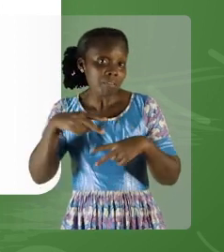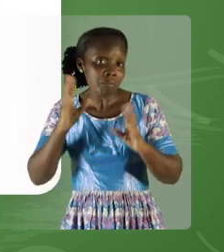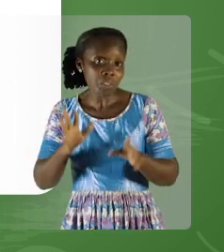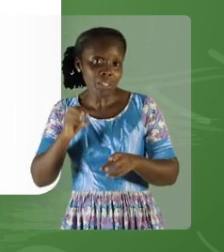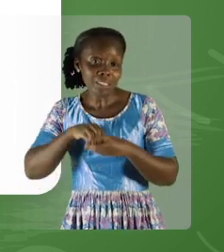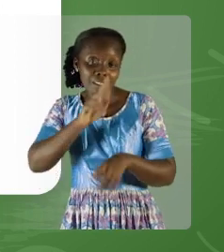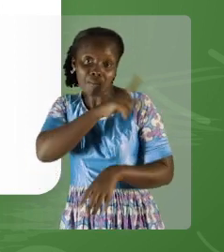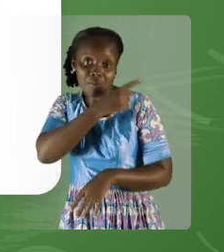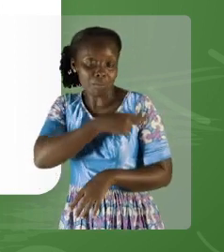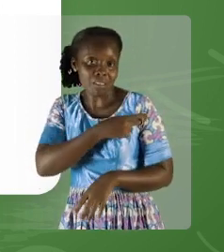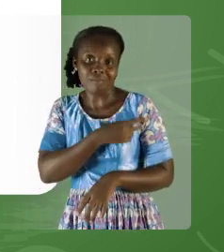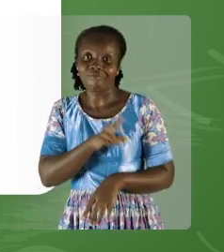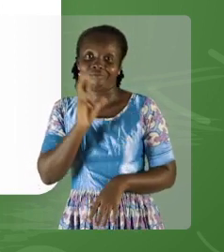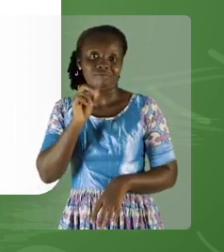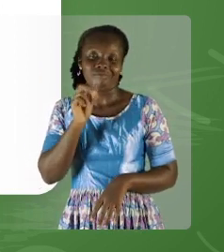pharmacie, ça c'est une pratique